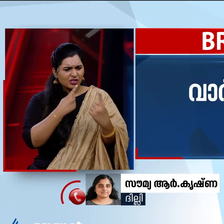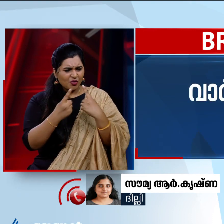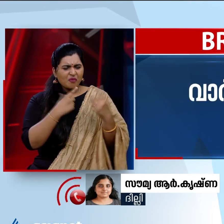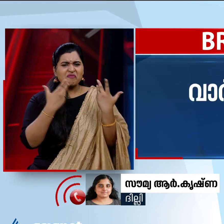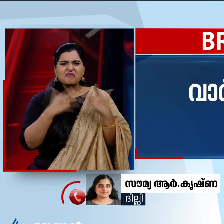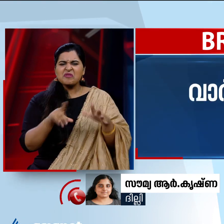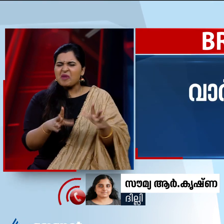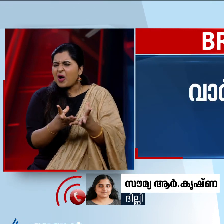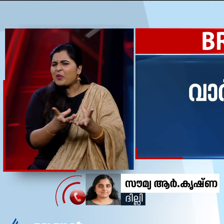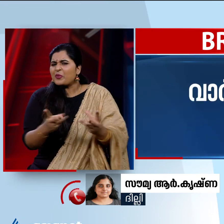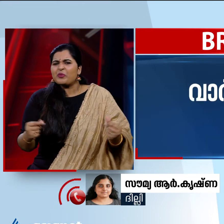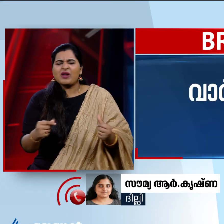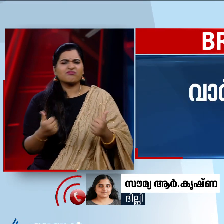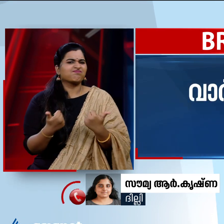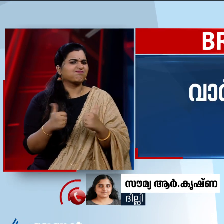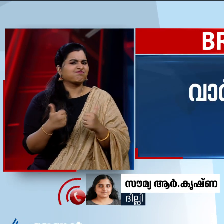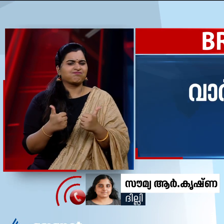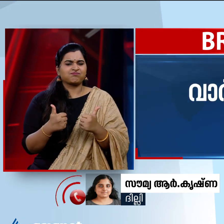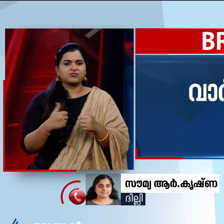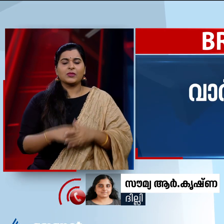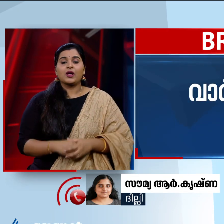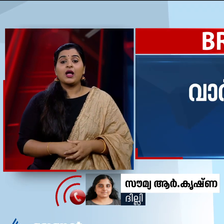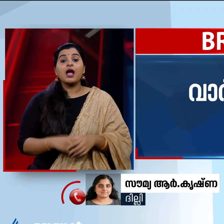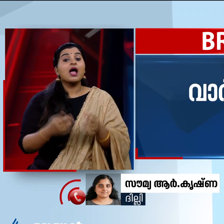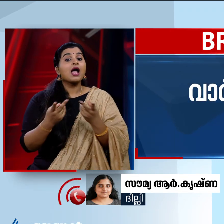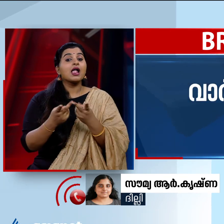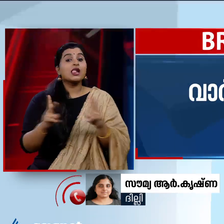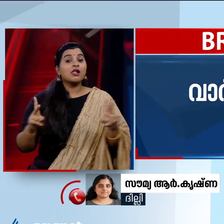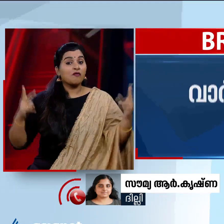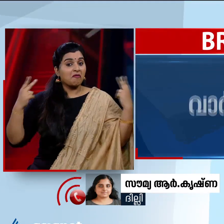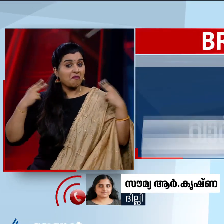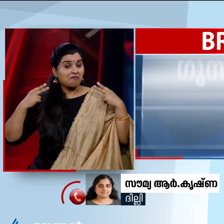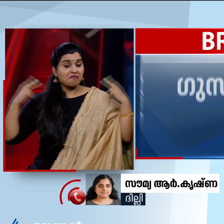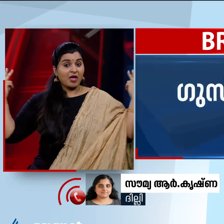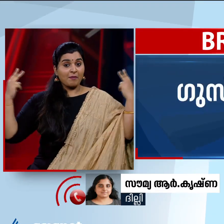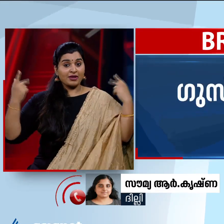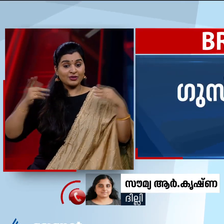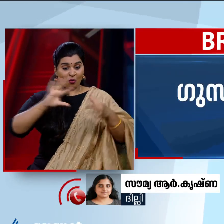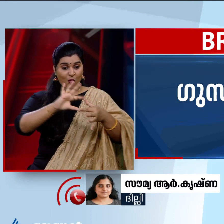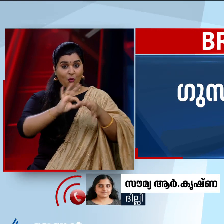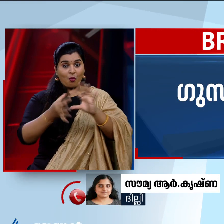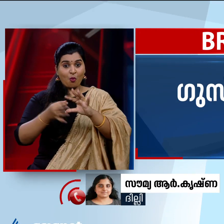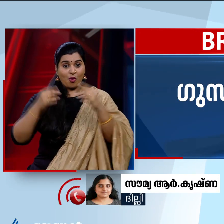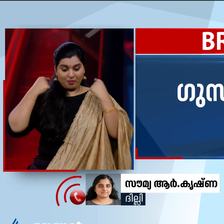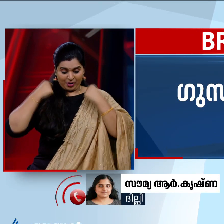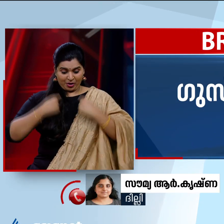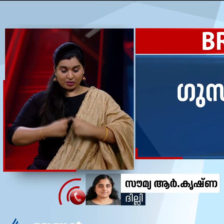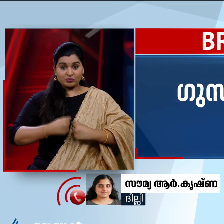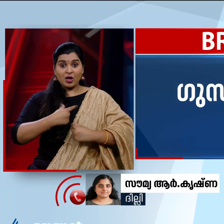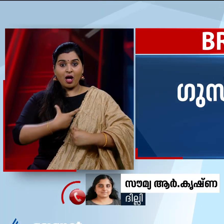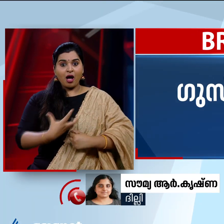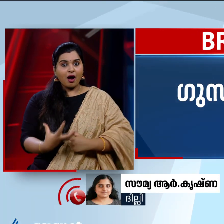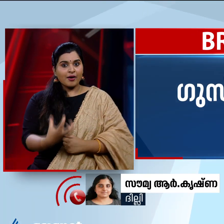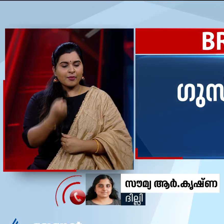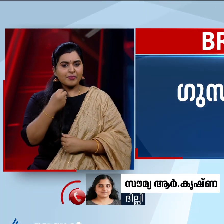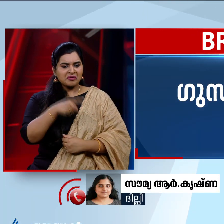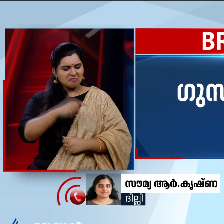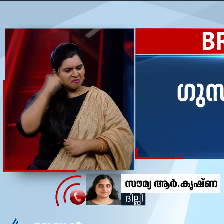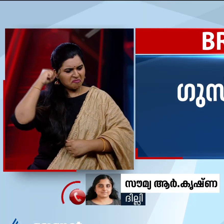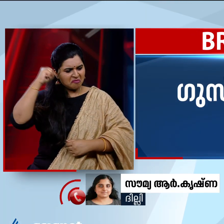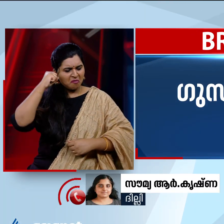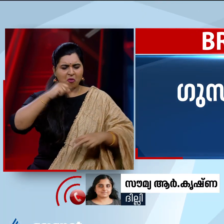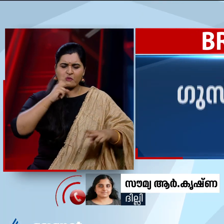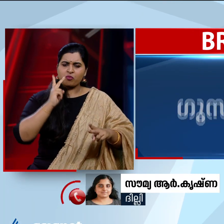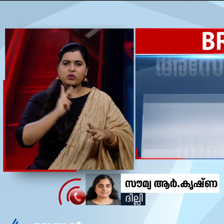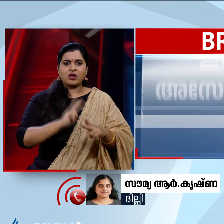എന്നുള്ളതാണ്. അതുകൊണ്ട് ഇവിടെ സാക്ഷി മാലിക്, ബജ്രംഗ് പുനിയ തുടങ്ങിയ മെഡലിസ്റ്റുകൾ വരെ, ഒളിമ്പിക് മെഡലിസ്റ്റുകൾ വരെ ഇവിടെ പ്രതിഷേധവുമായി തുടരുകയാണ്.